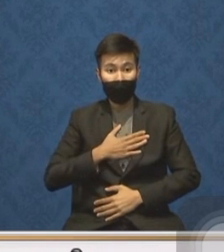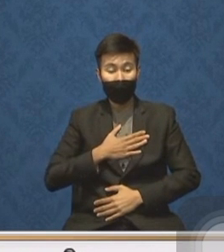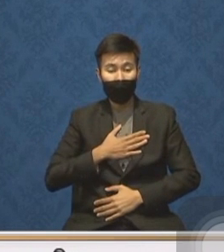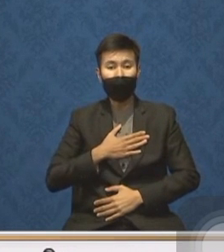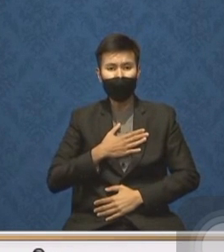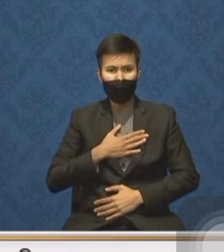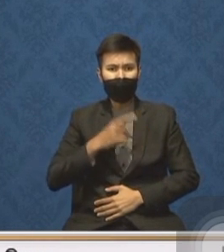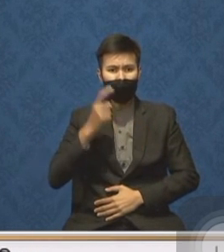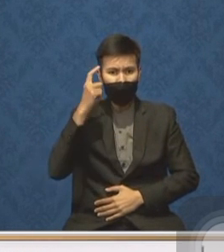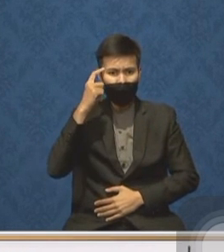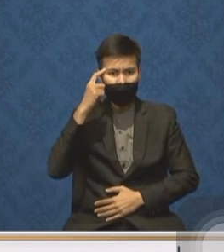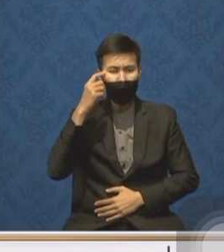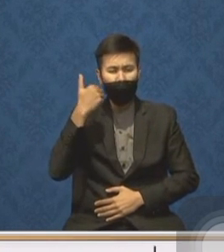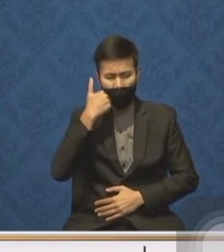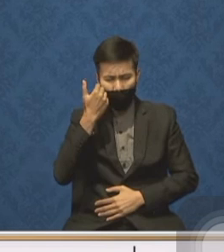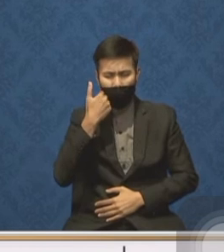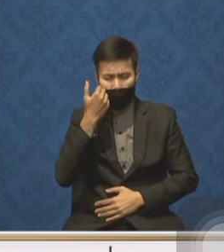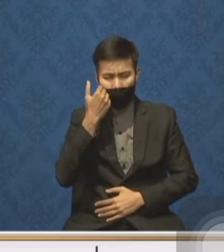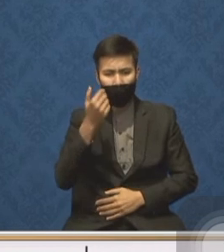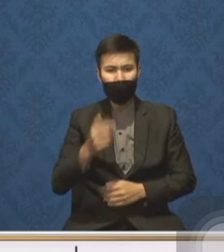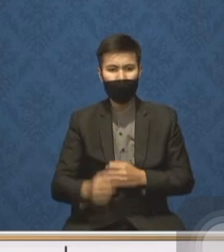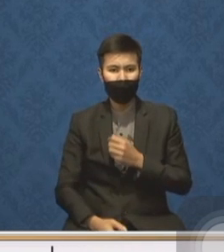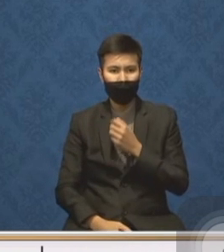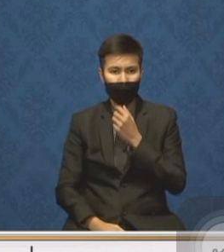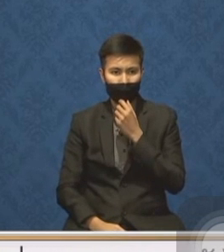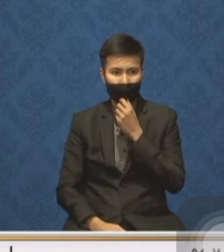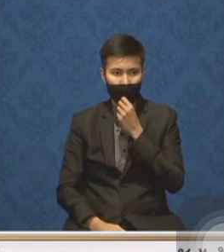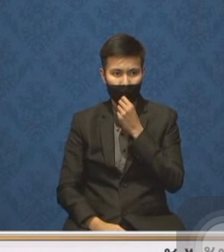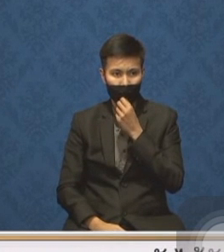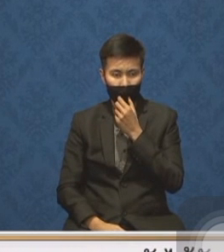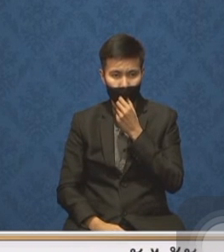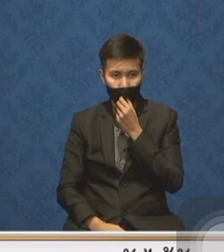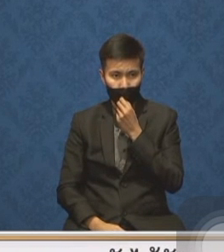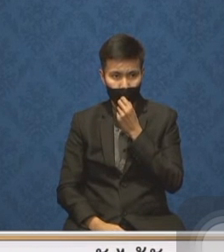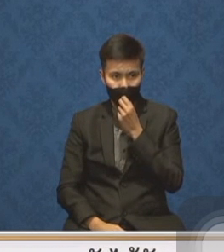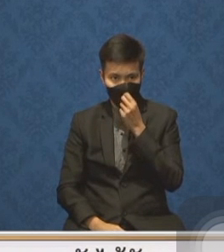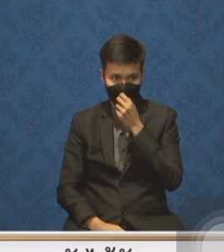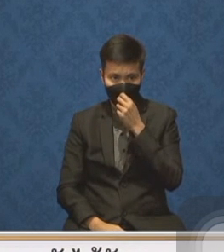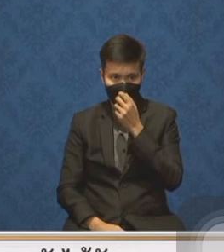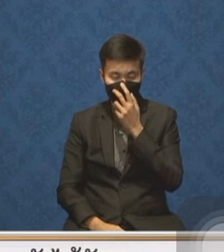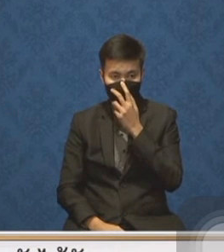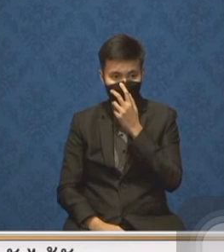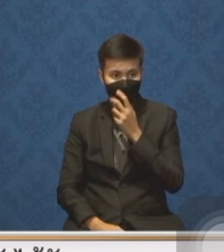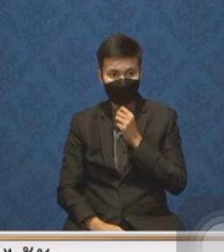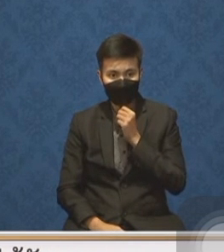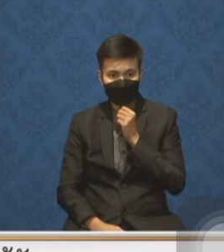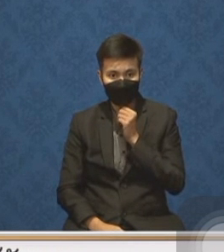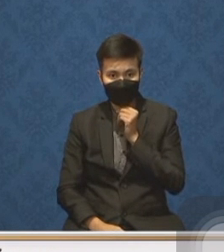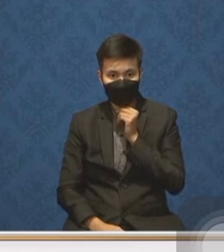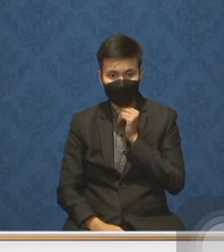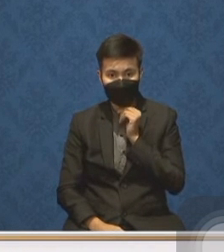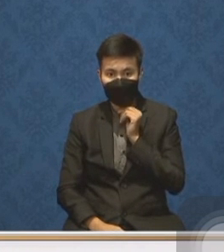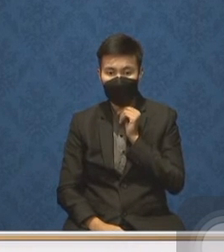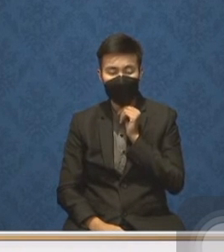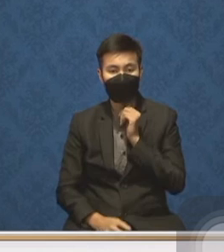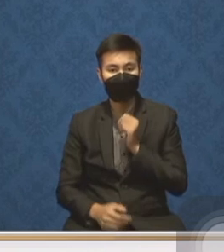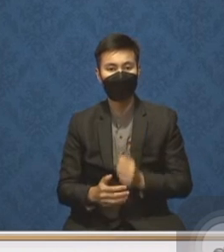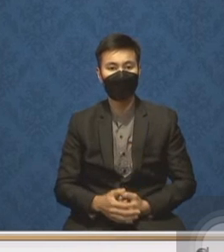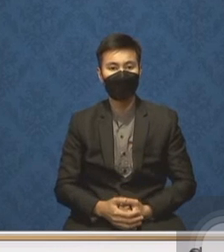ายใจกันครับเรื่องนี้นะครับต่อไปครับสิ่งที่ผมบอกแล้วนะครับท่านประธ